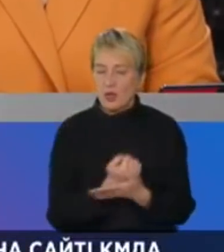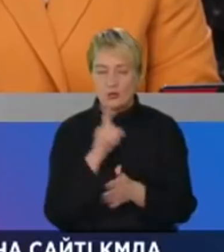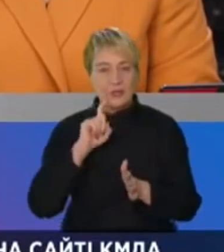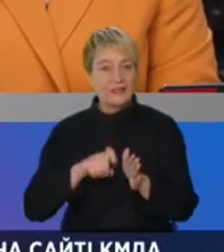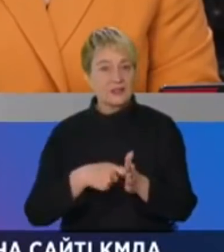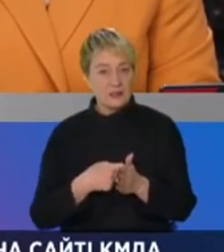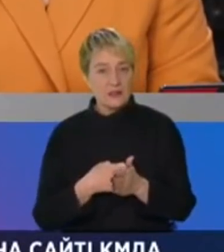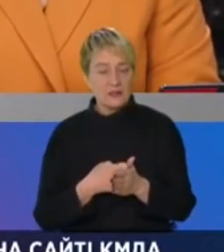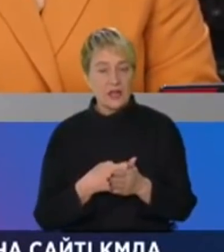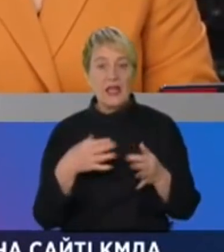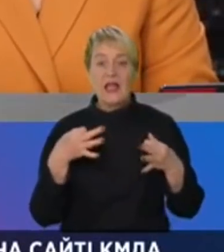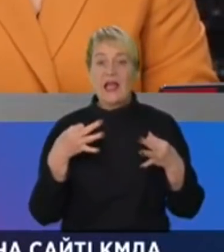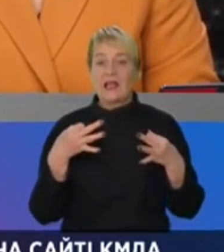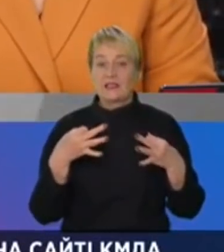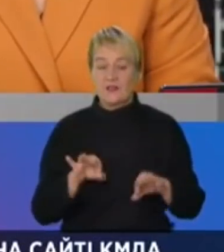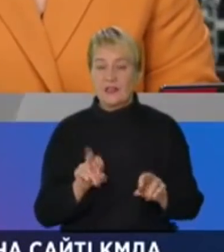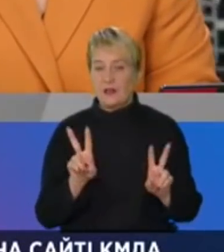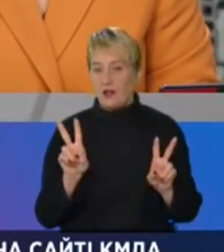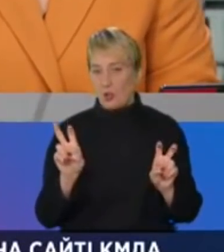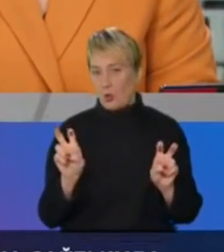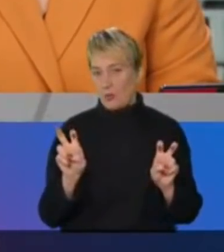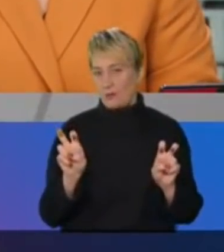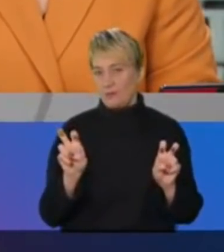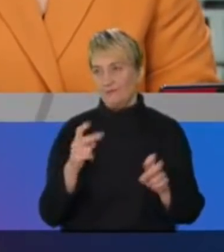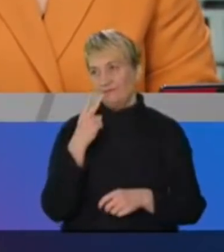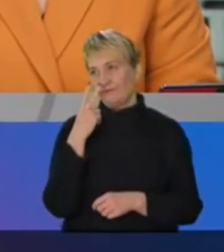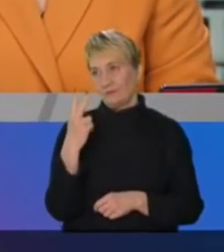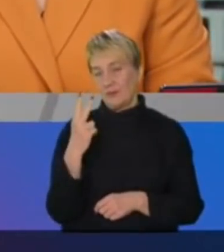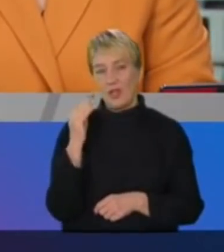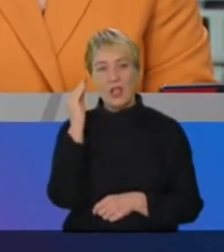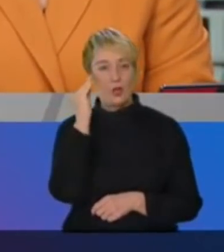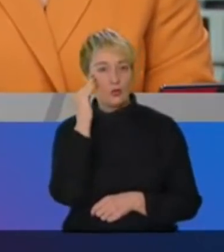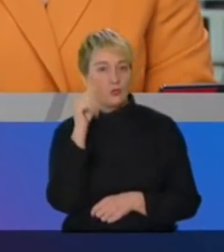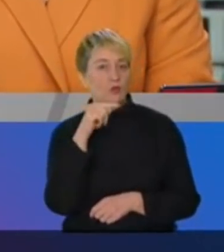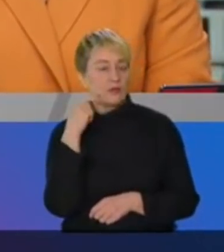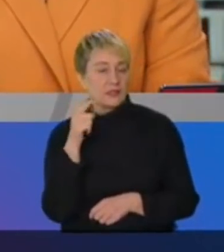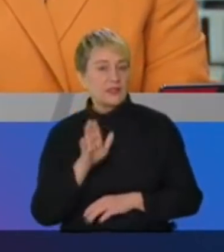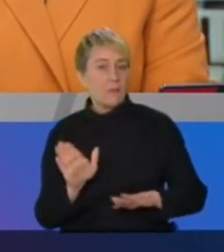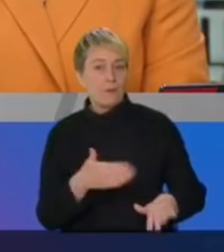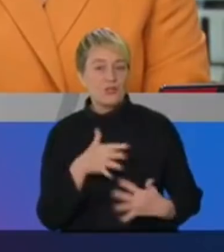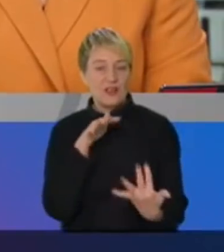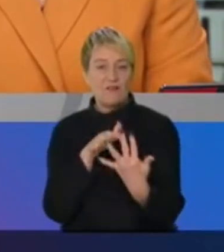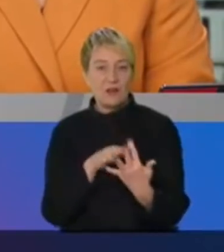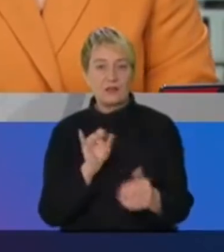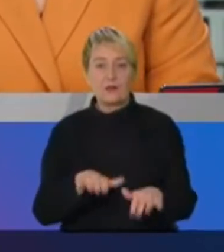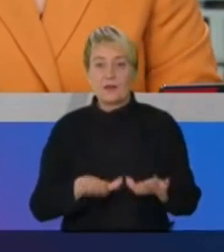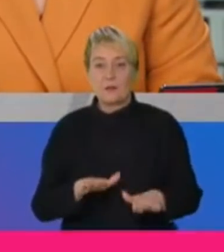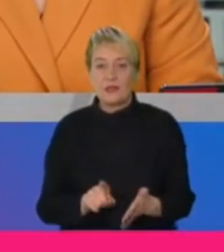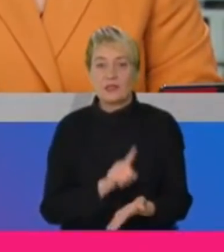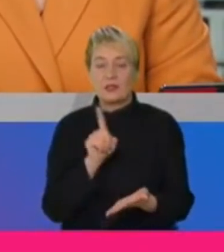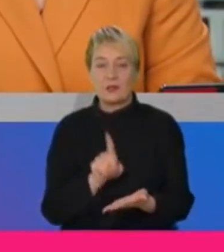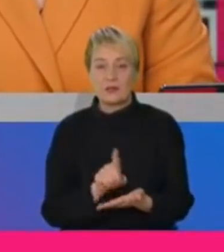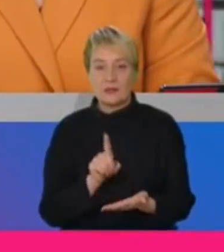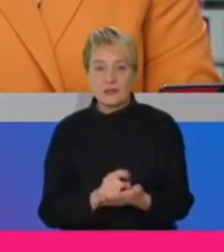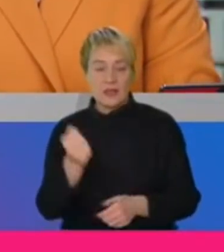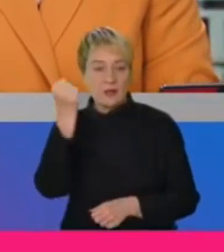Певно, звільнення в лапках виглядає, на думку росіян, саме так. Після війни на місці мають облаштувати могили і